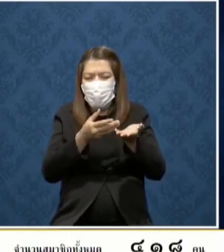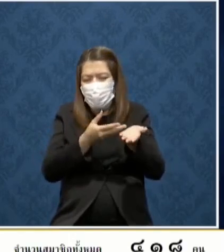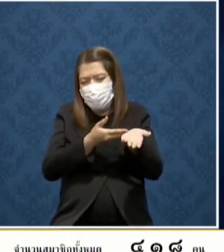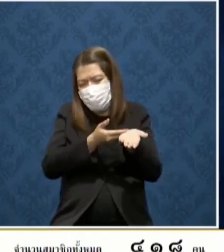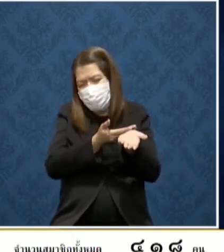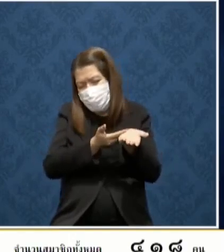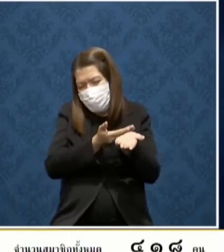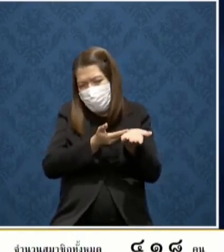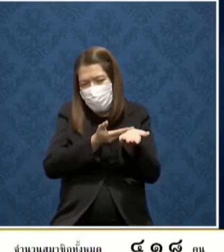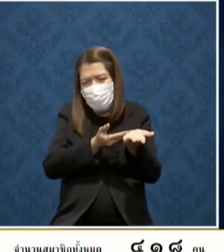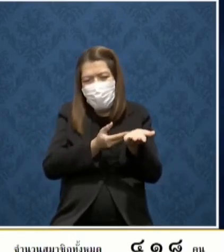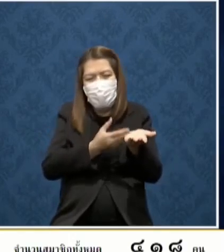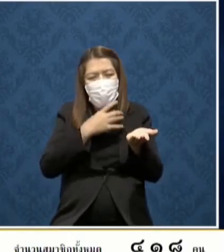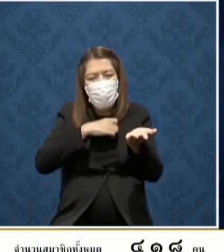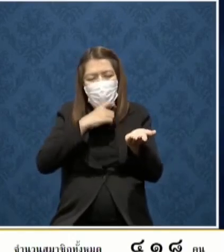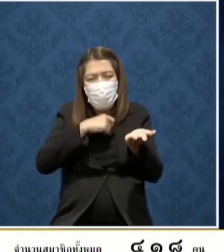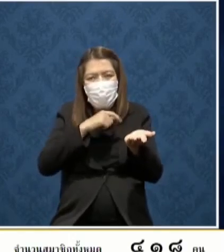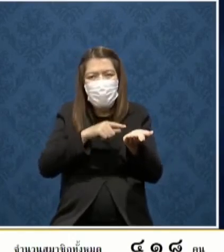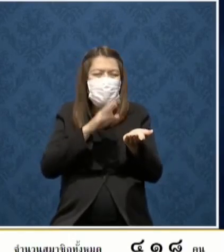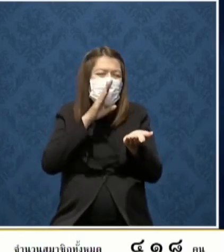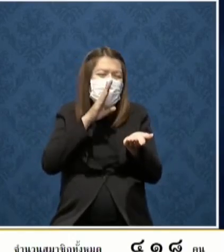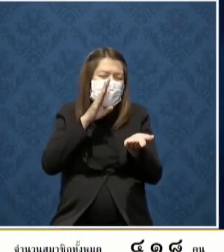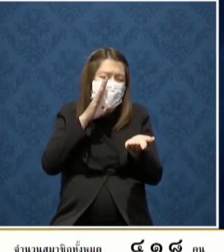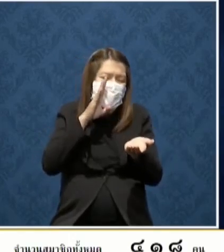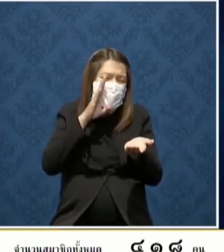๋า อยนั้จะทำใหเป๋าสึกอยากพับมา